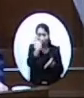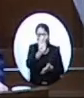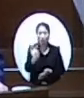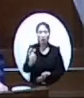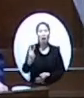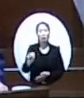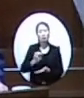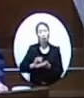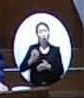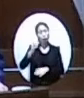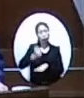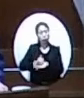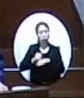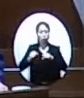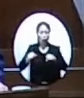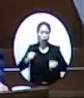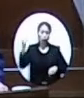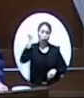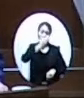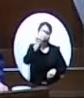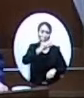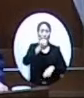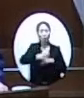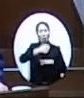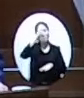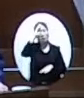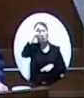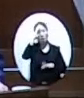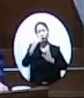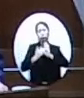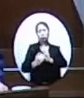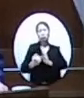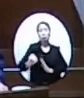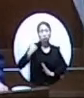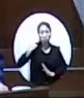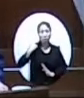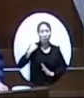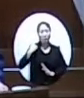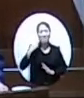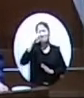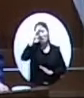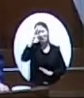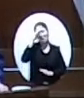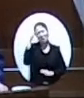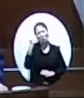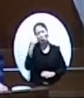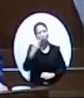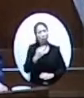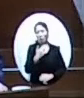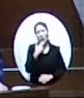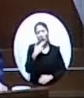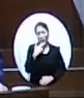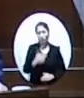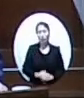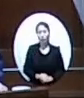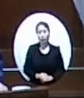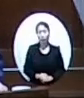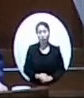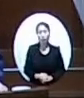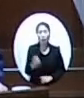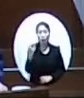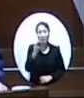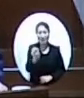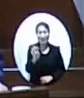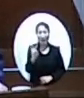사용해 청소와 소독을 하면 질병 저항성이 높아져 잔병에 잘 걸리지 않습니다. 특히